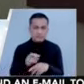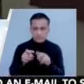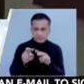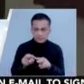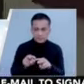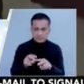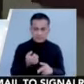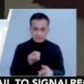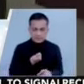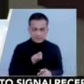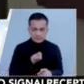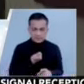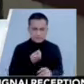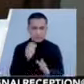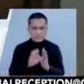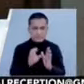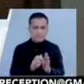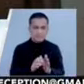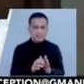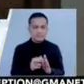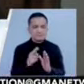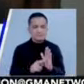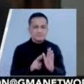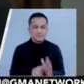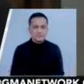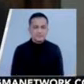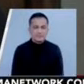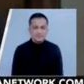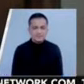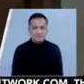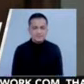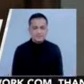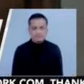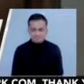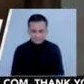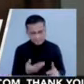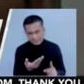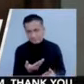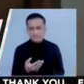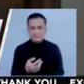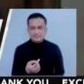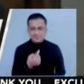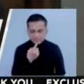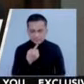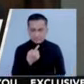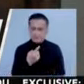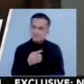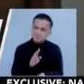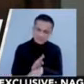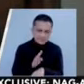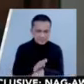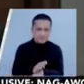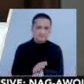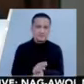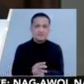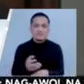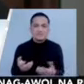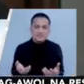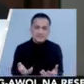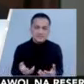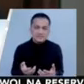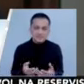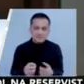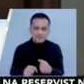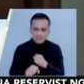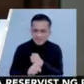sa character na kanyang ginampanan. So he's very serious, very businessman. Tapos kapag mangligaw siya,